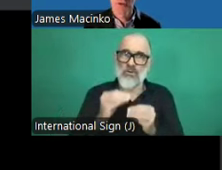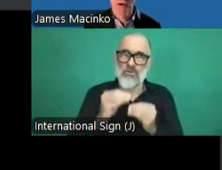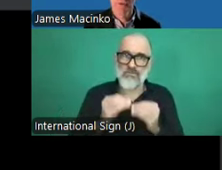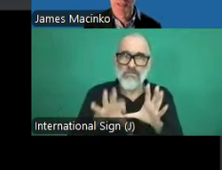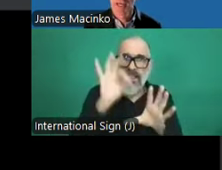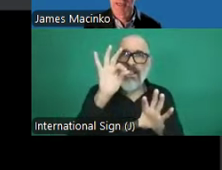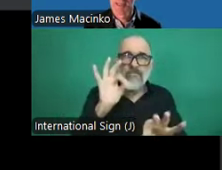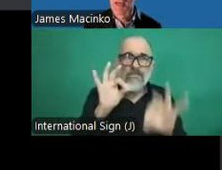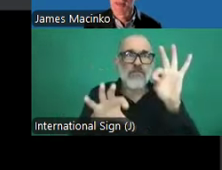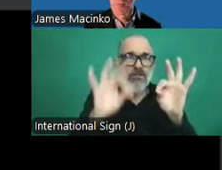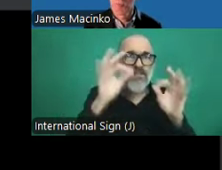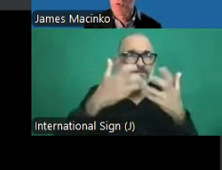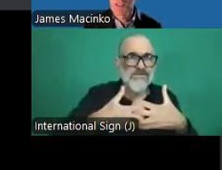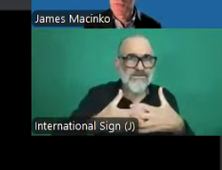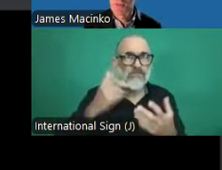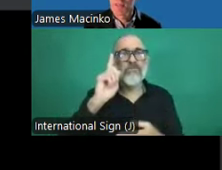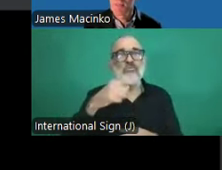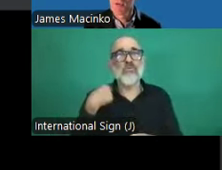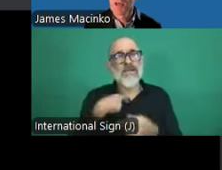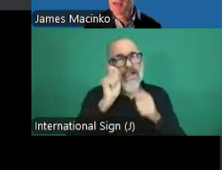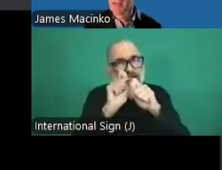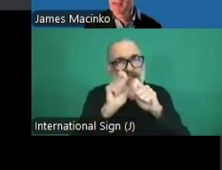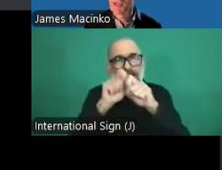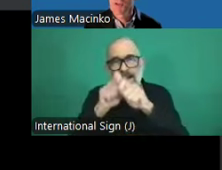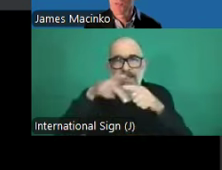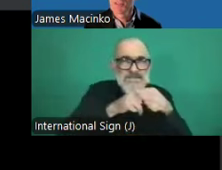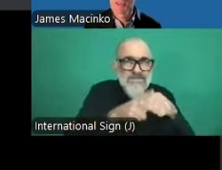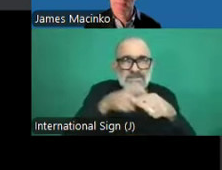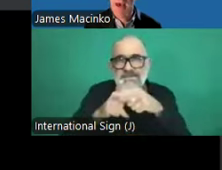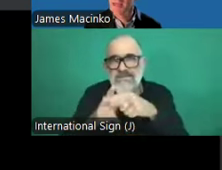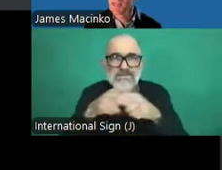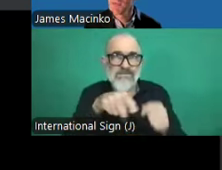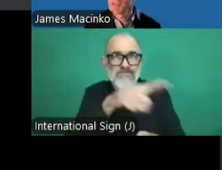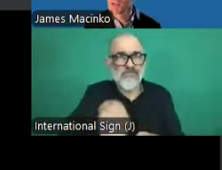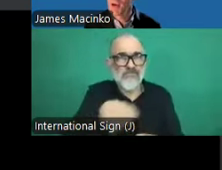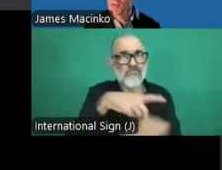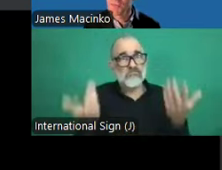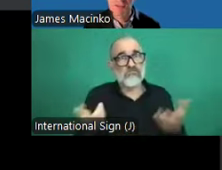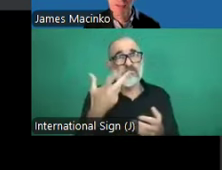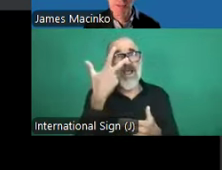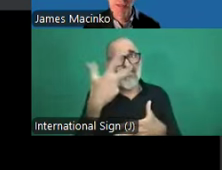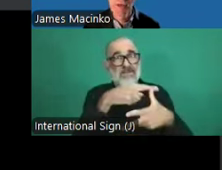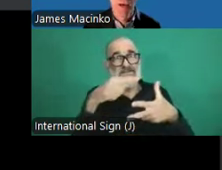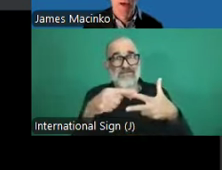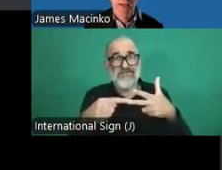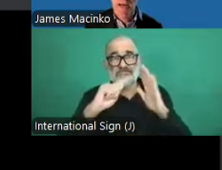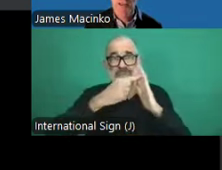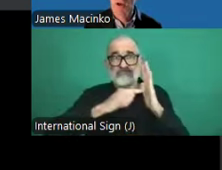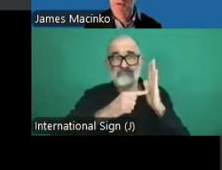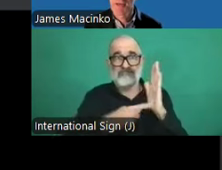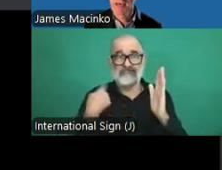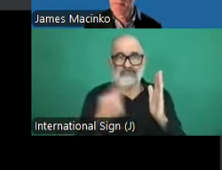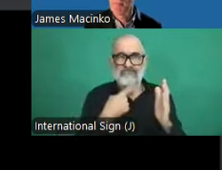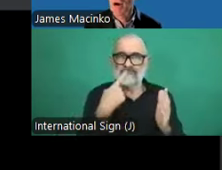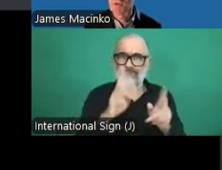dans ce rapport, la couverture de santé universelle, c'est la proportion de gens dans un pays qui ont reçu